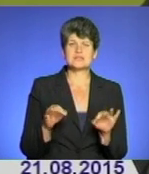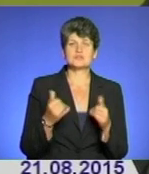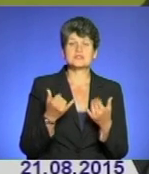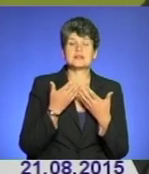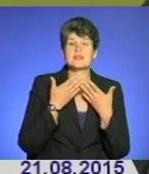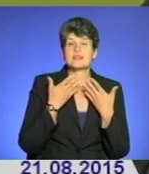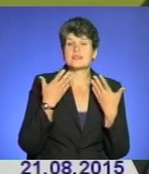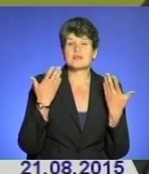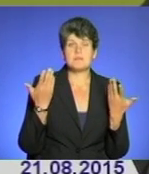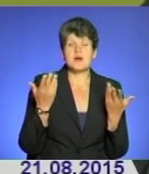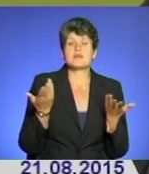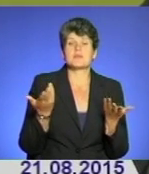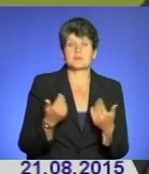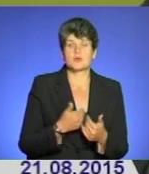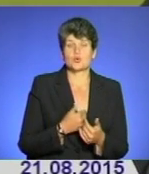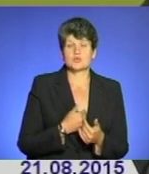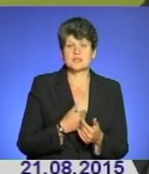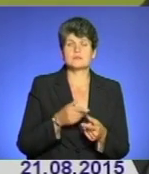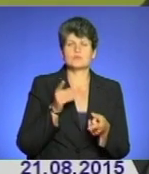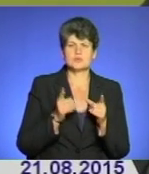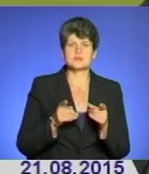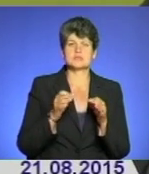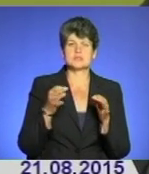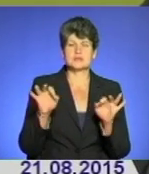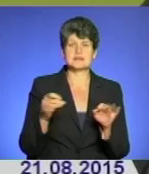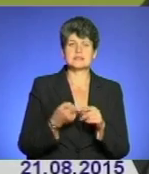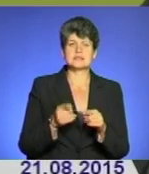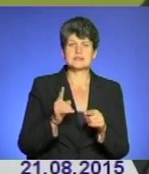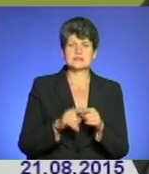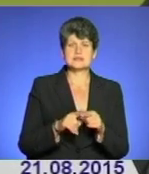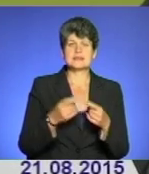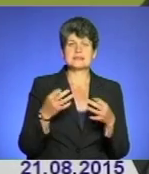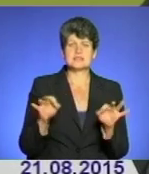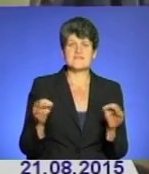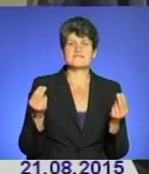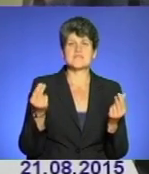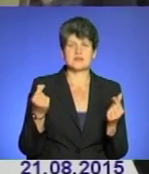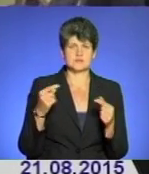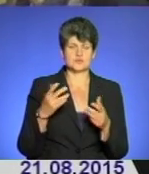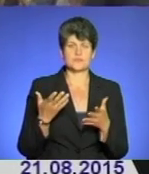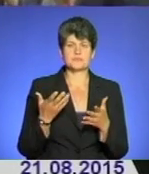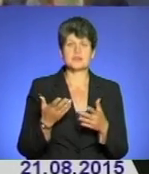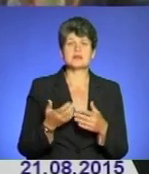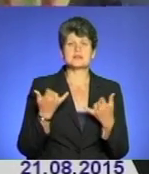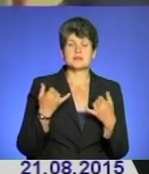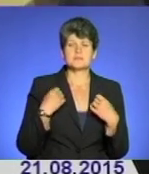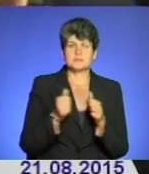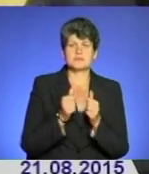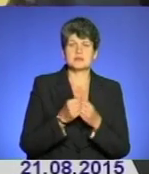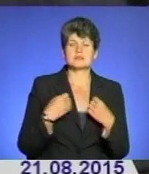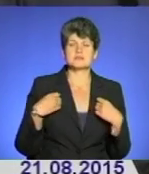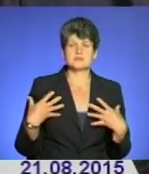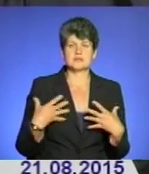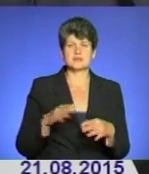в нас, як би ми хотіли, тому що справжня незалежність – це незалежність фінансова, економічна. Напередодні свята, відповідно до наказу